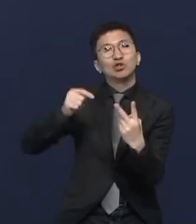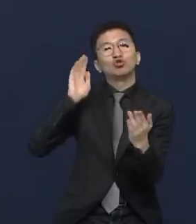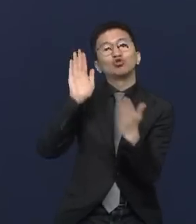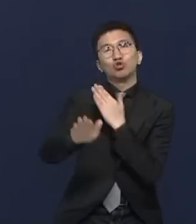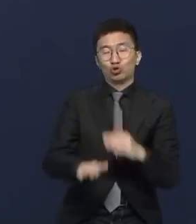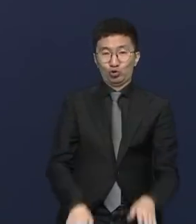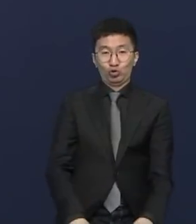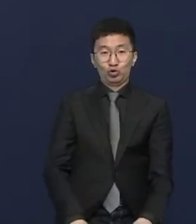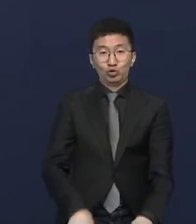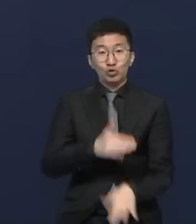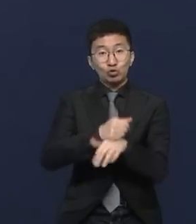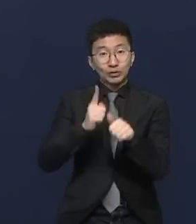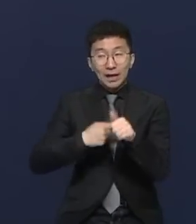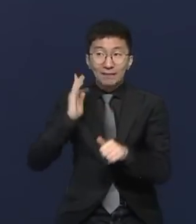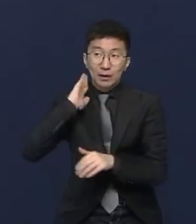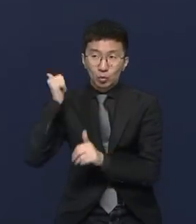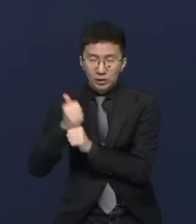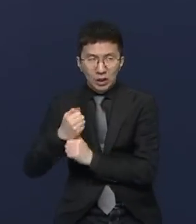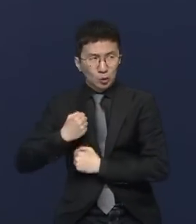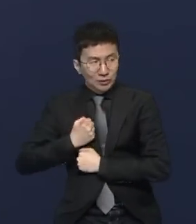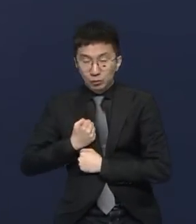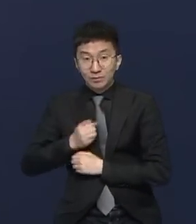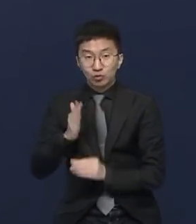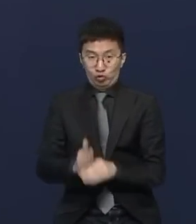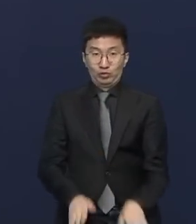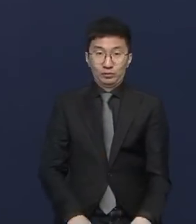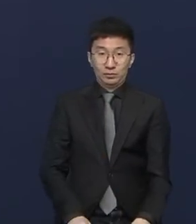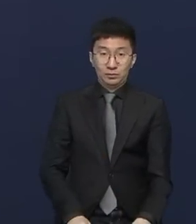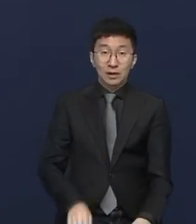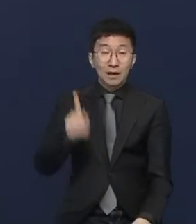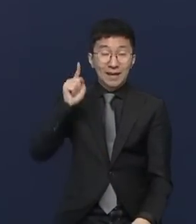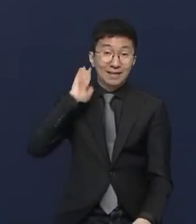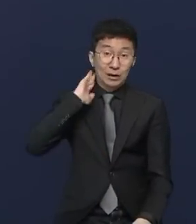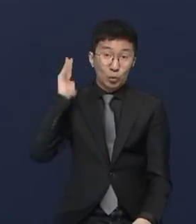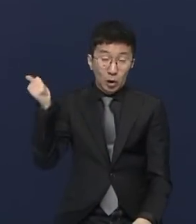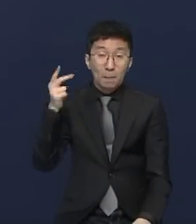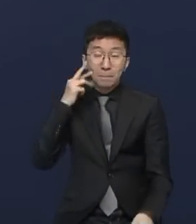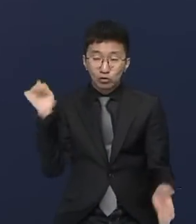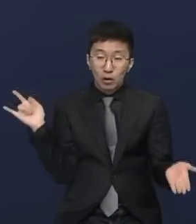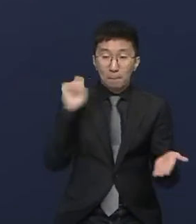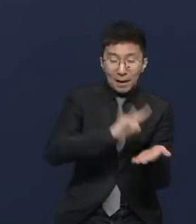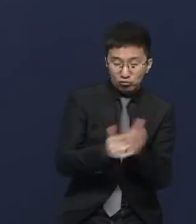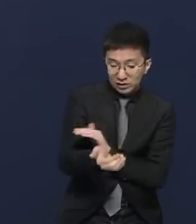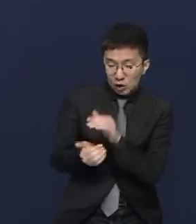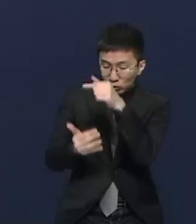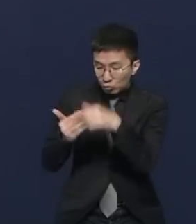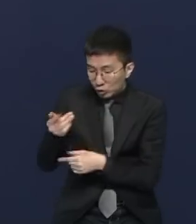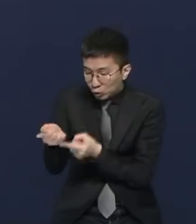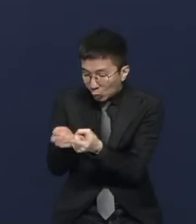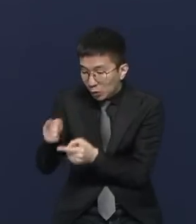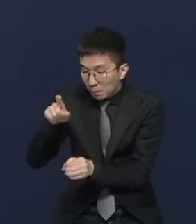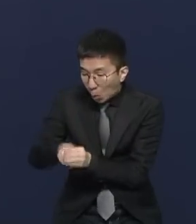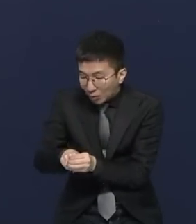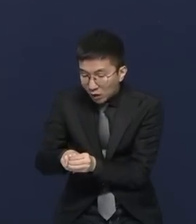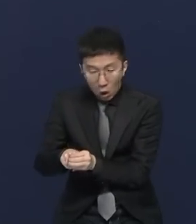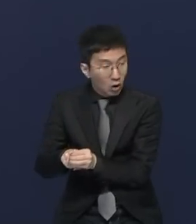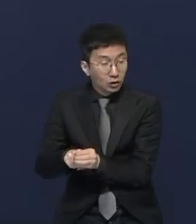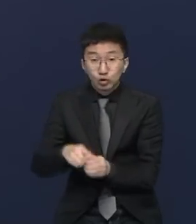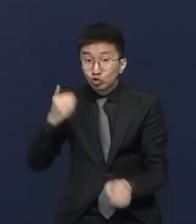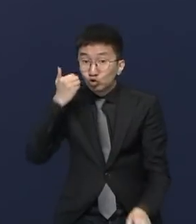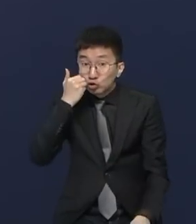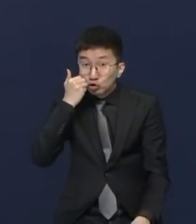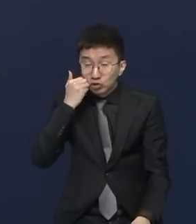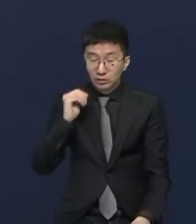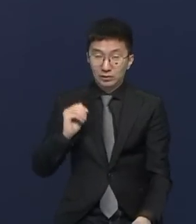대통령 실은 신중대응 기조입니다 내일 대통령의 국빈 방문 최종 조율을 위해 미국으로 출국하는 김태우 안보실